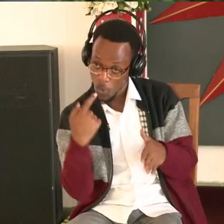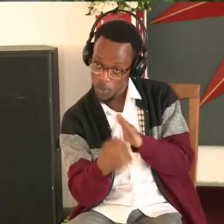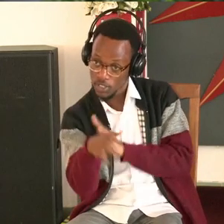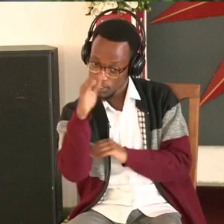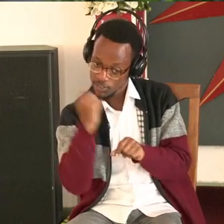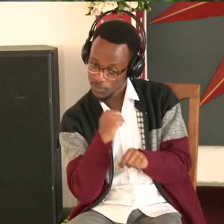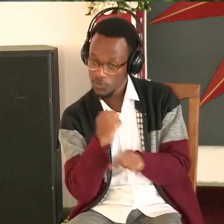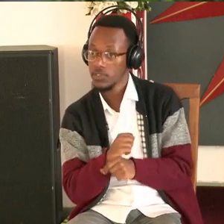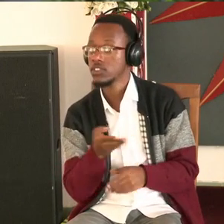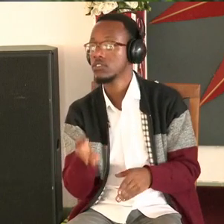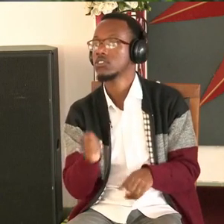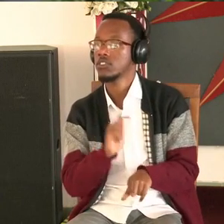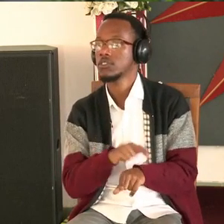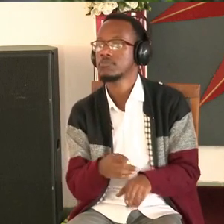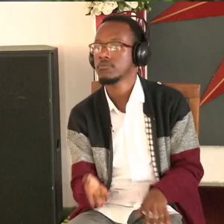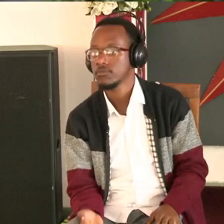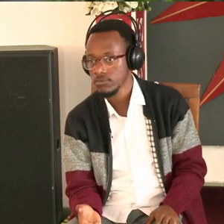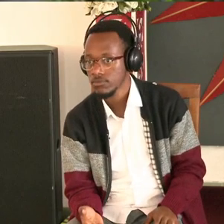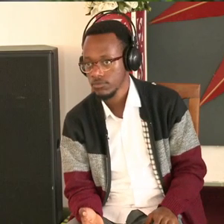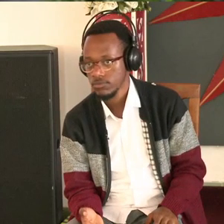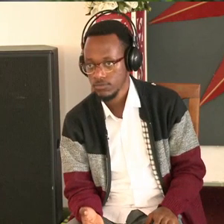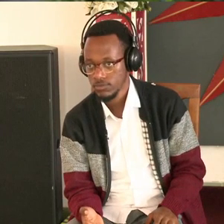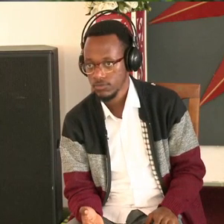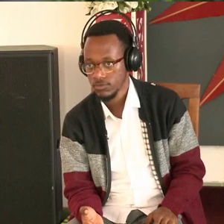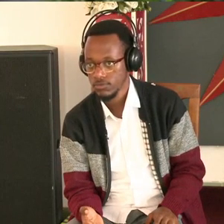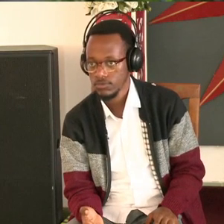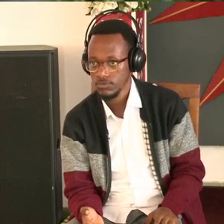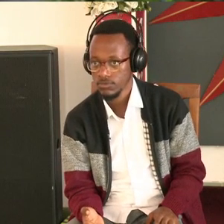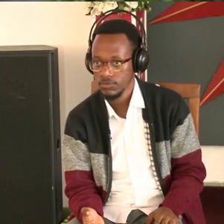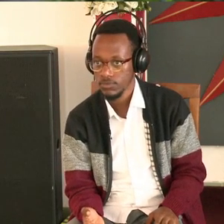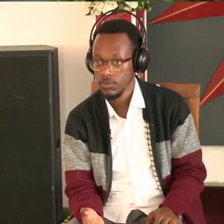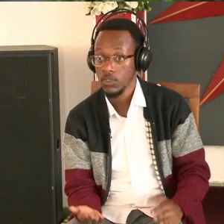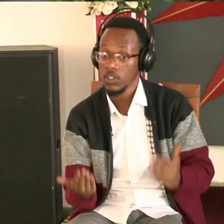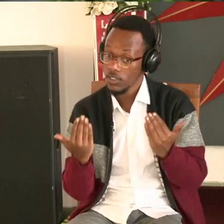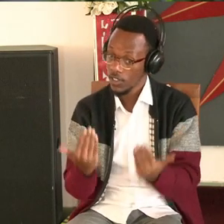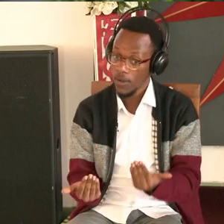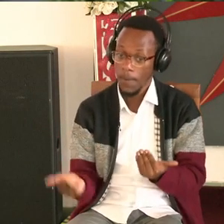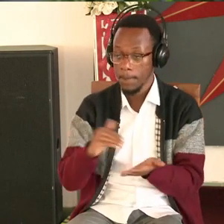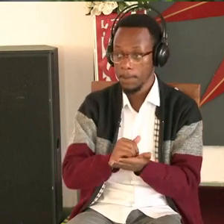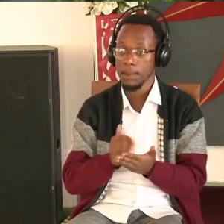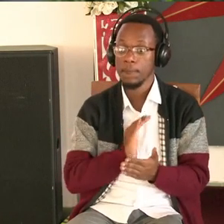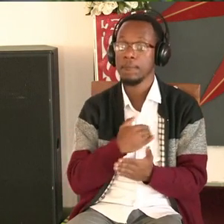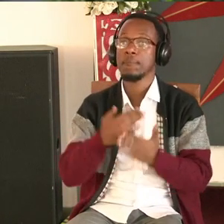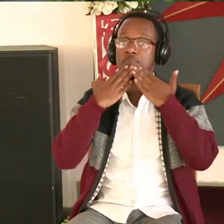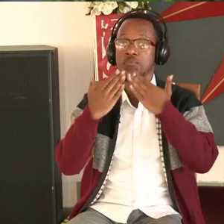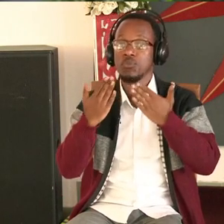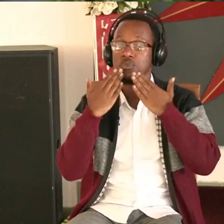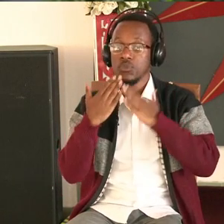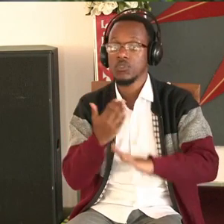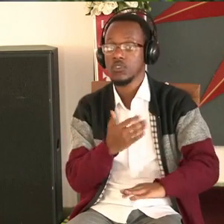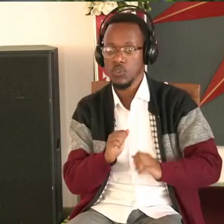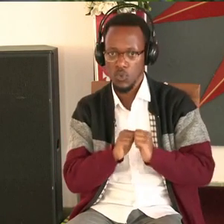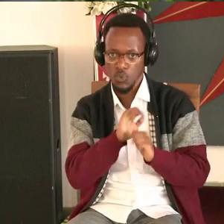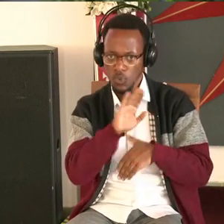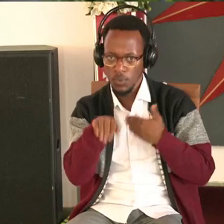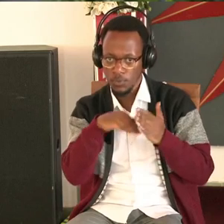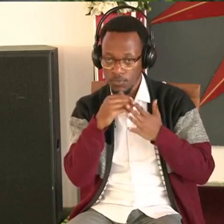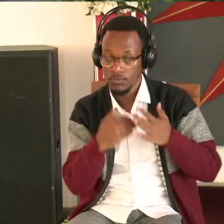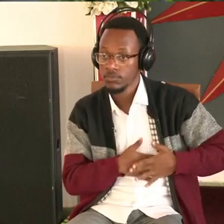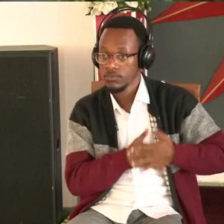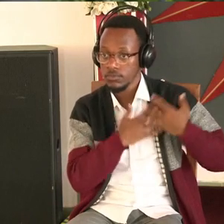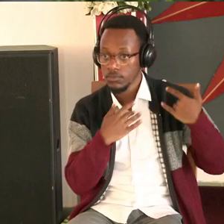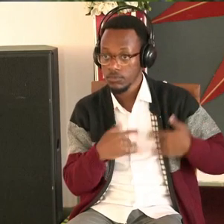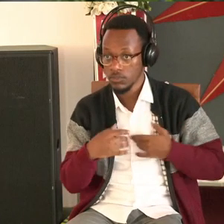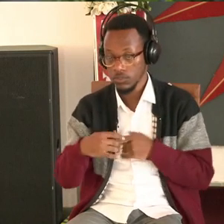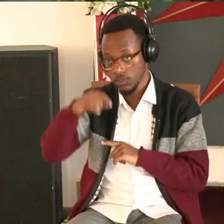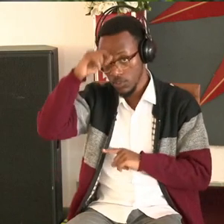À notre époque. Iby'Imana yakoze muri iki gihe cyacu. Nous remercions. Turashimira. De tout cœur. Turashimira